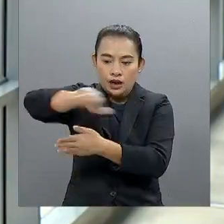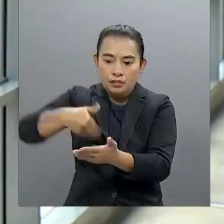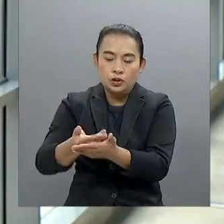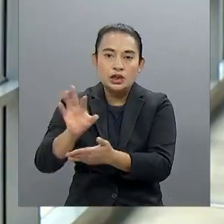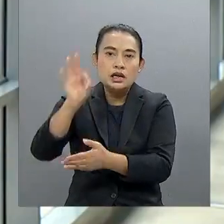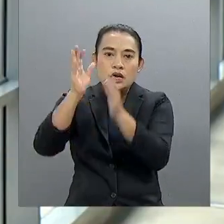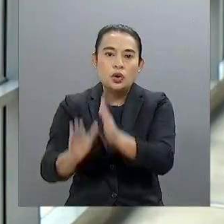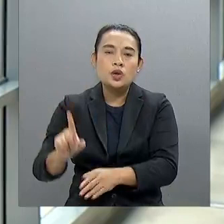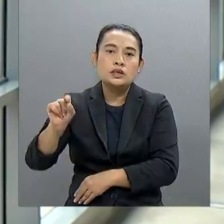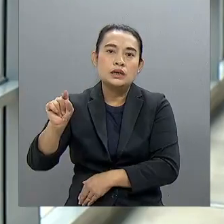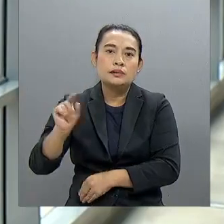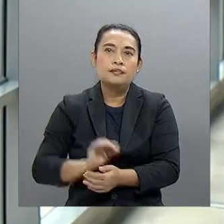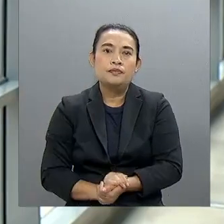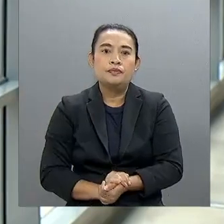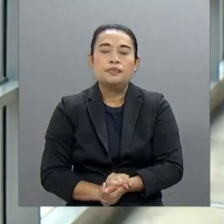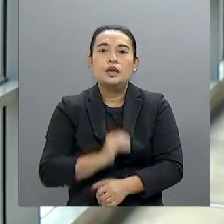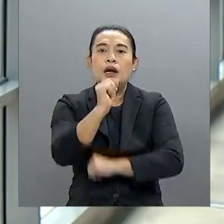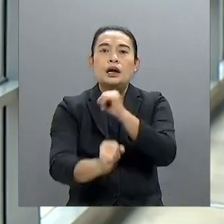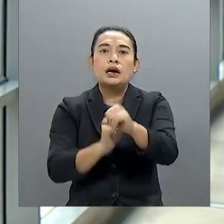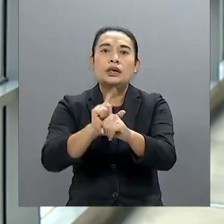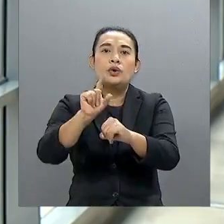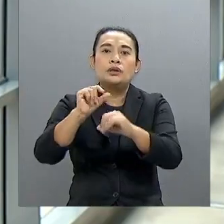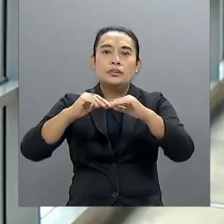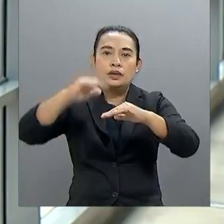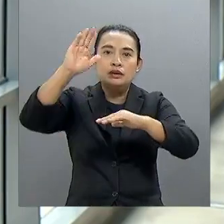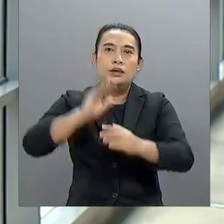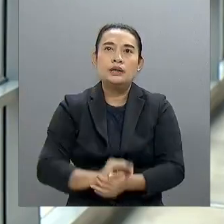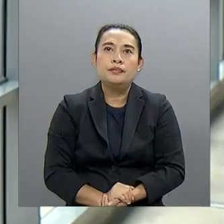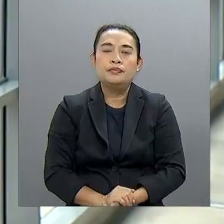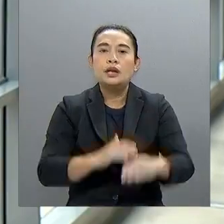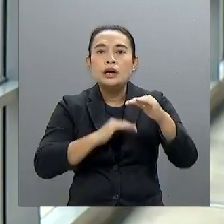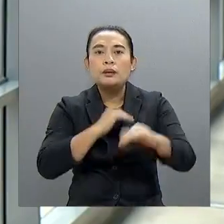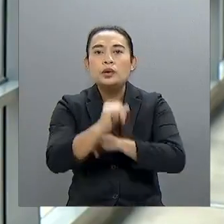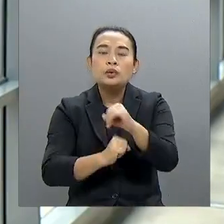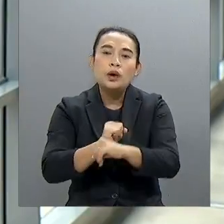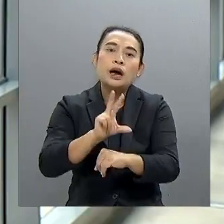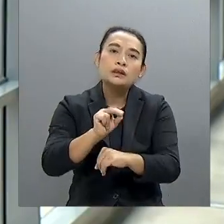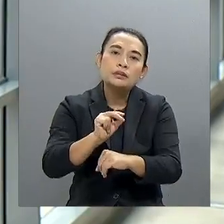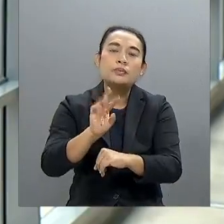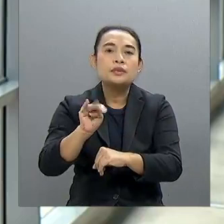คนจากทั้งหมดที่เข้ามานะคะโดยใช้เกณฑ์อายุว่า20ปีขึ้นไปไม่ได้จำกัดว่าคุณจะ 30 40 50